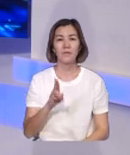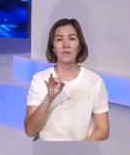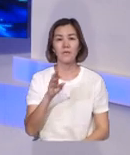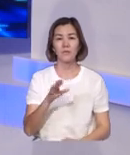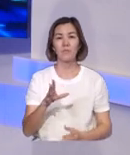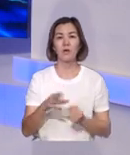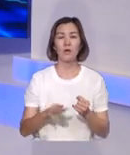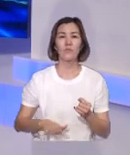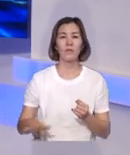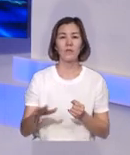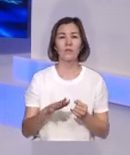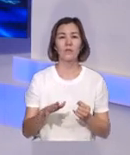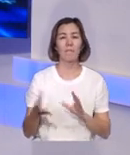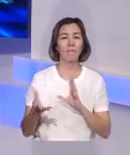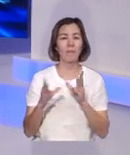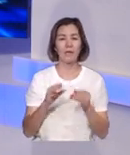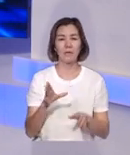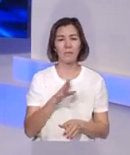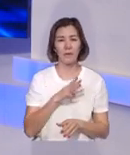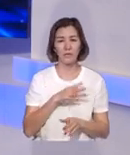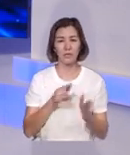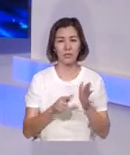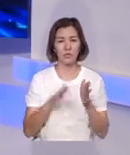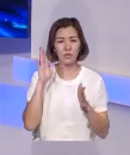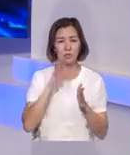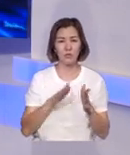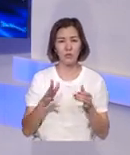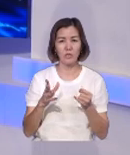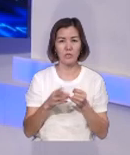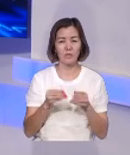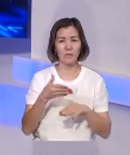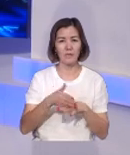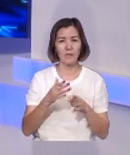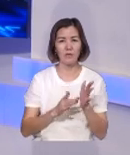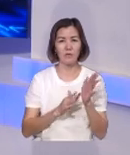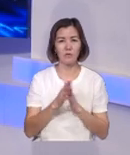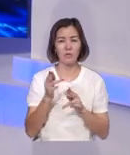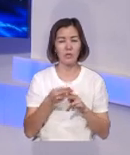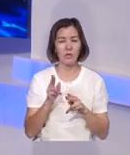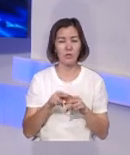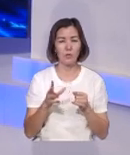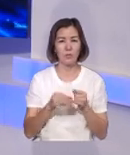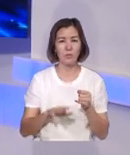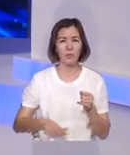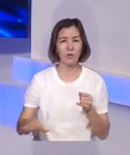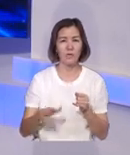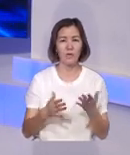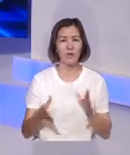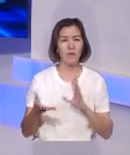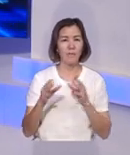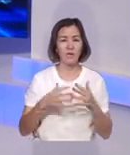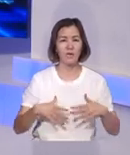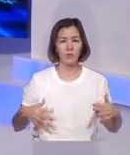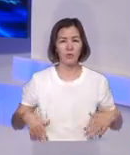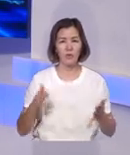Кербұлақ ауданының қойнауы толған байлық. Жетісу өңірінде астықты ең көп өсіретін аудан осы. Тауының сай саласы толған төрт түлік.